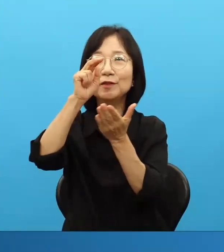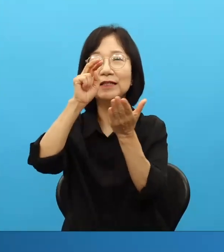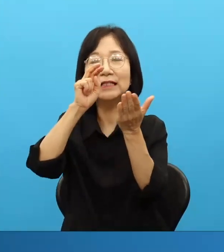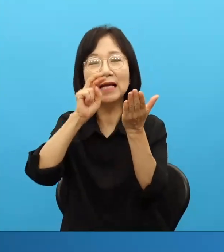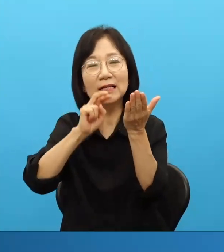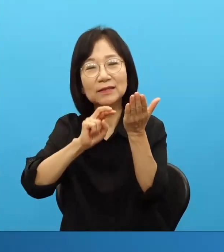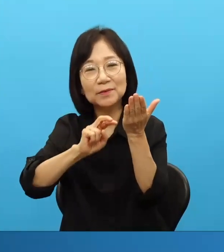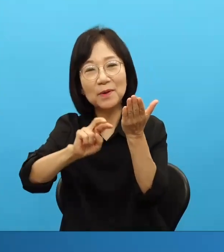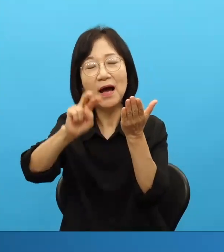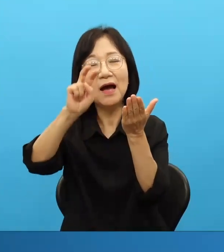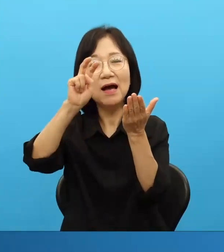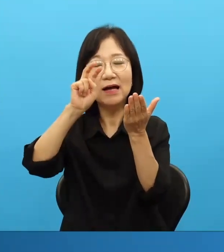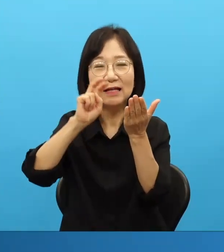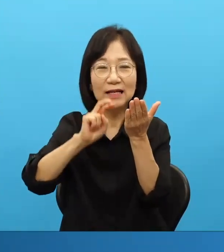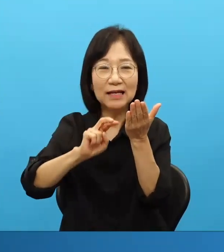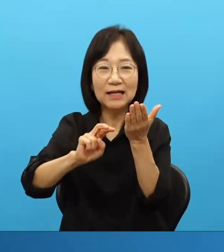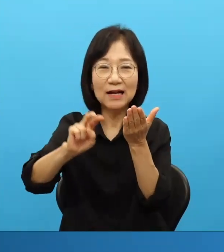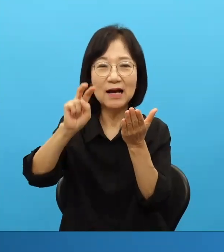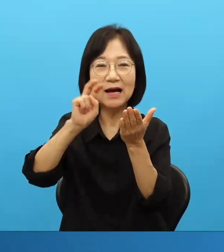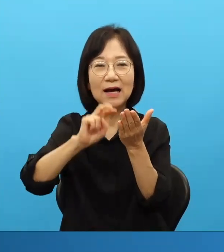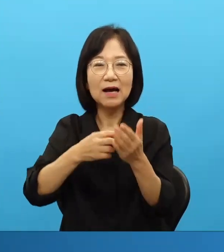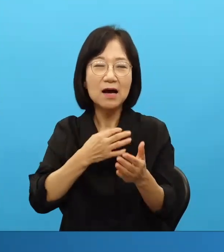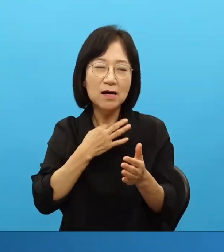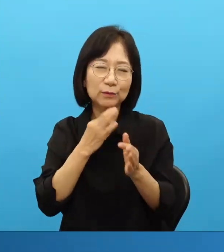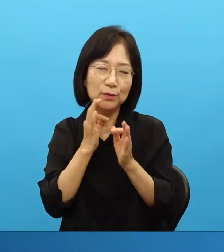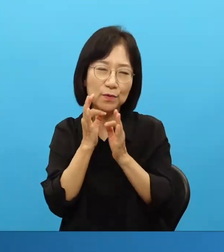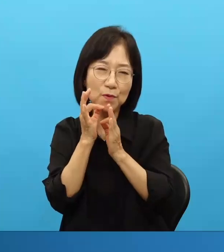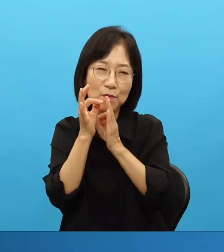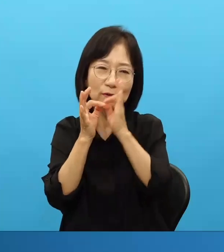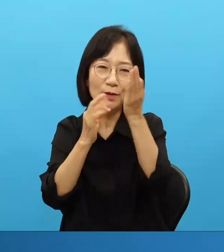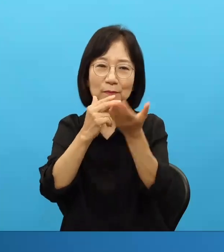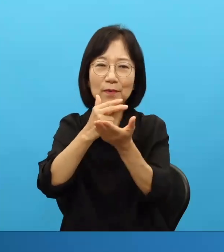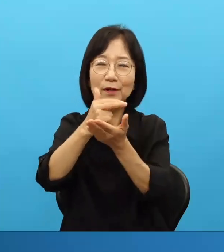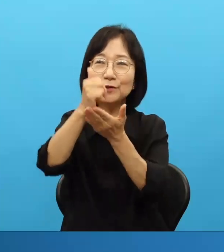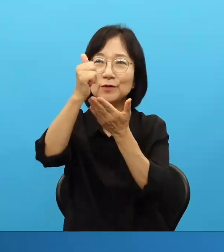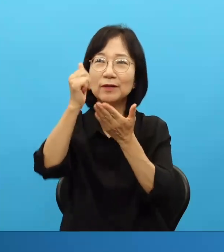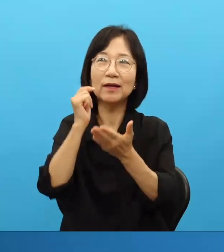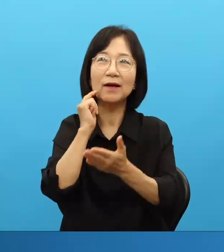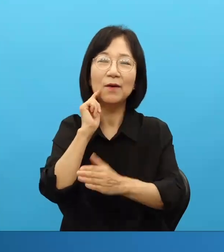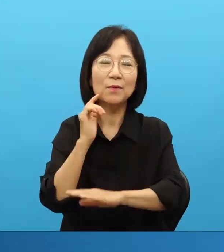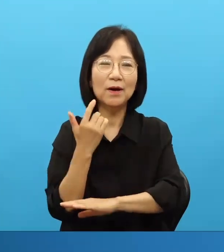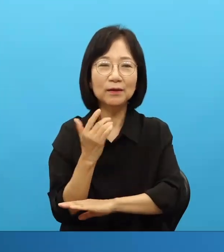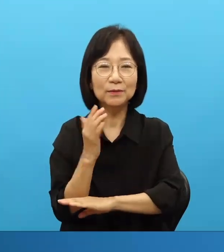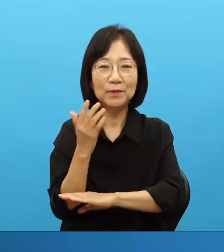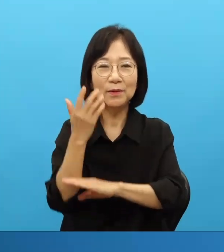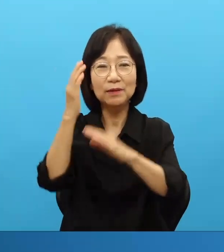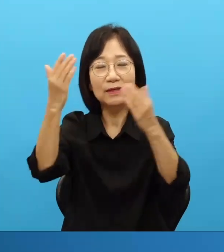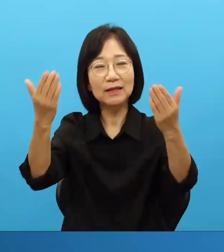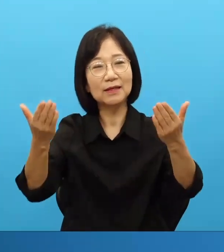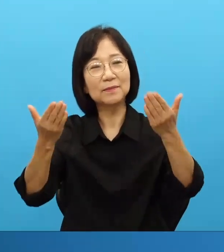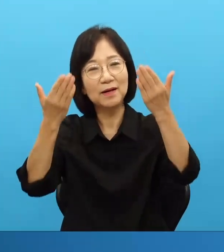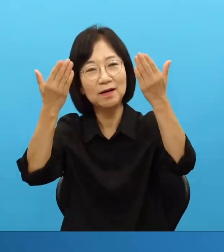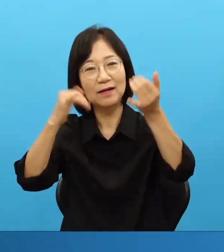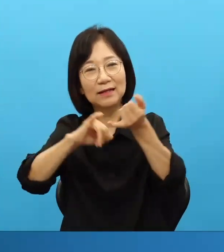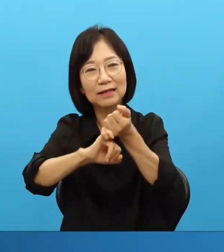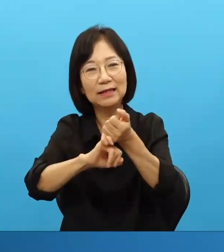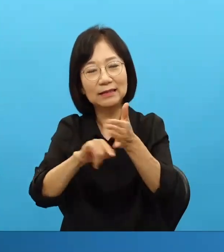영원토록 주를 찬송하리라. 소리 높여 주께 영광